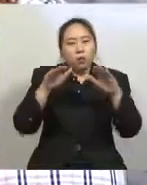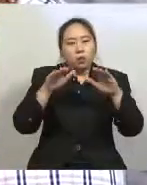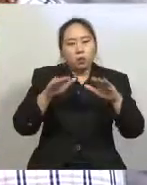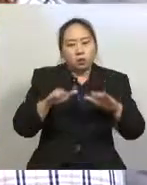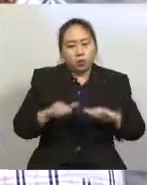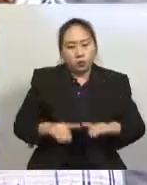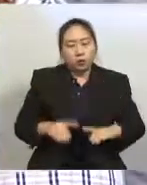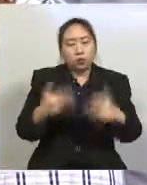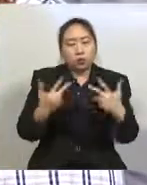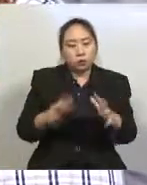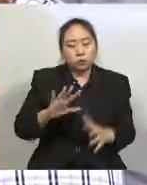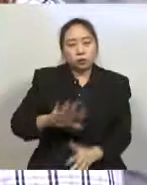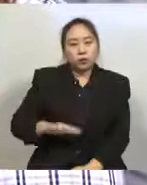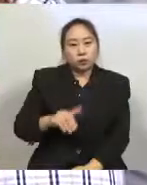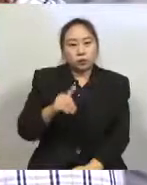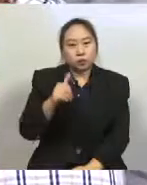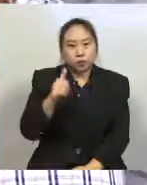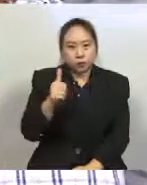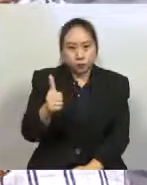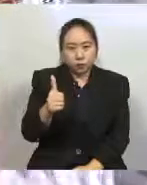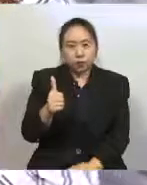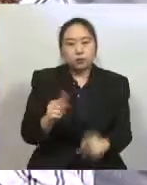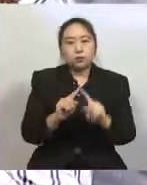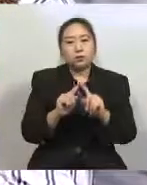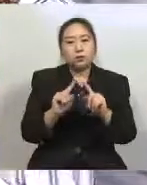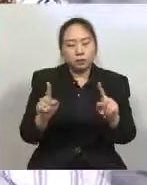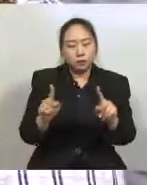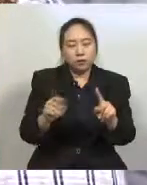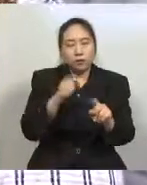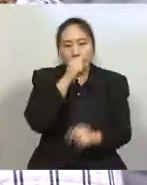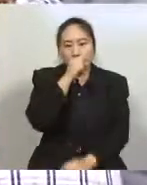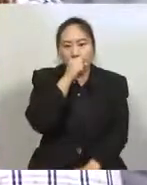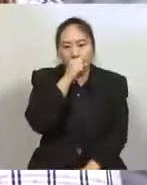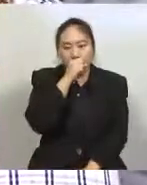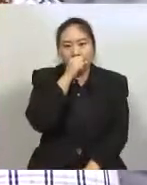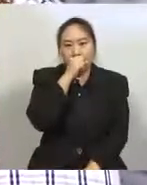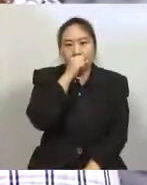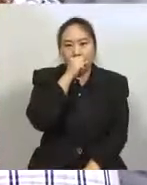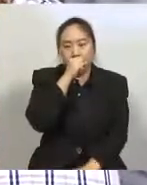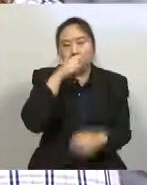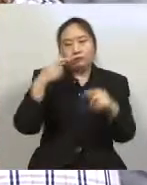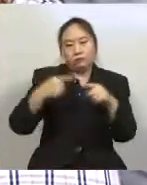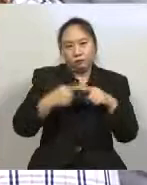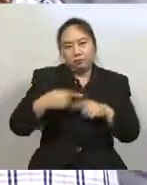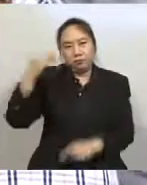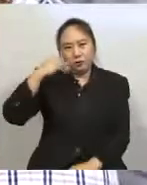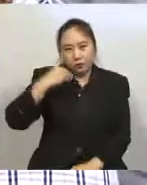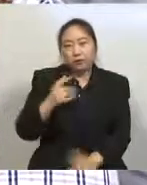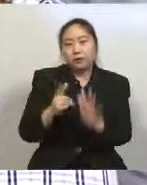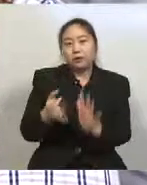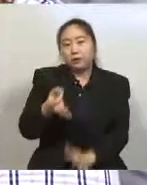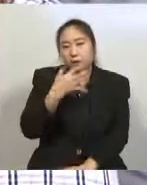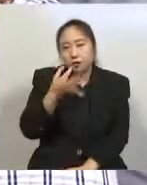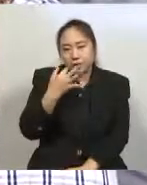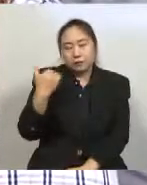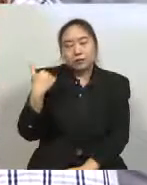หลังจากนั้นมันก็ดีขึ้นแต่ว่ามันก็ลุมกันอยู่แทบทุกวันกินยาก็รักษาก็ขั้นพื้นฐานก็แค่ย